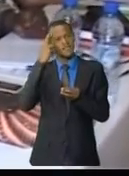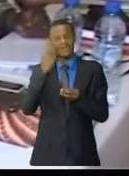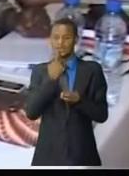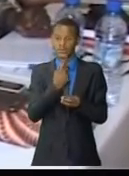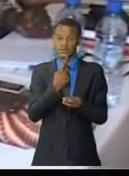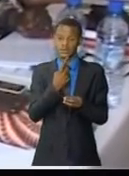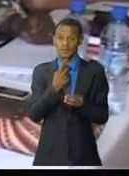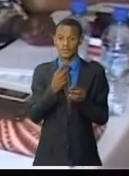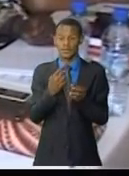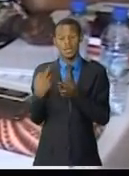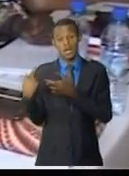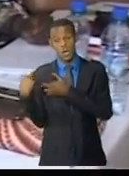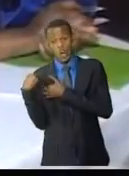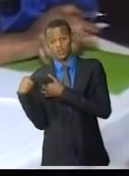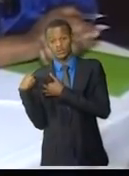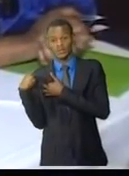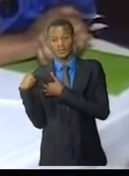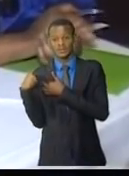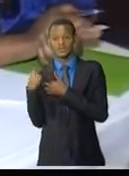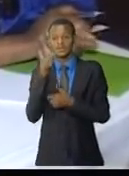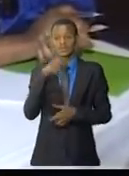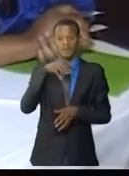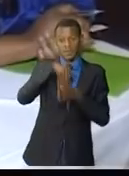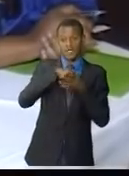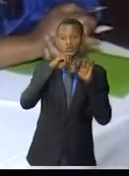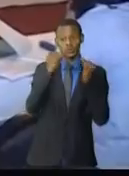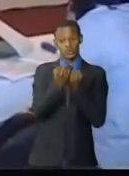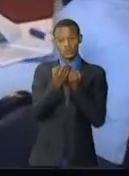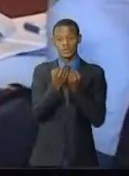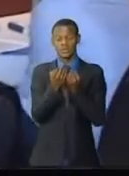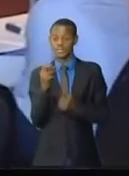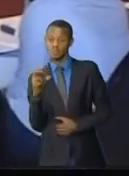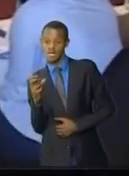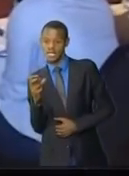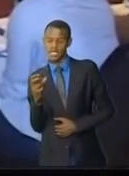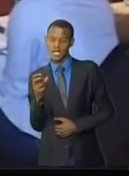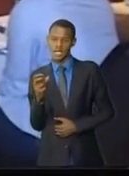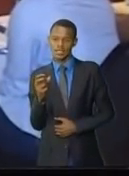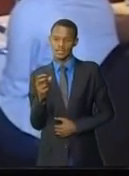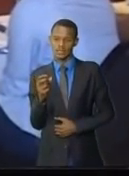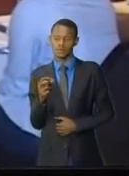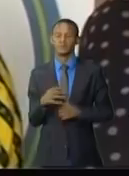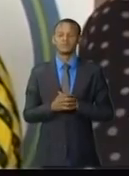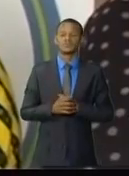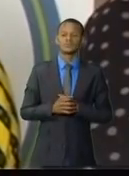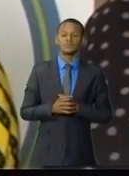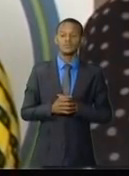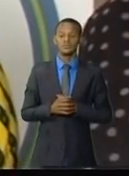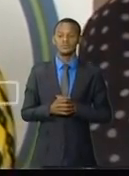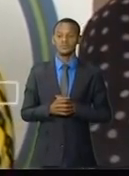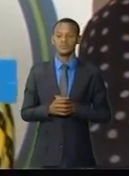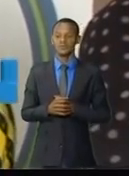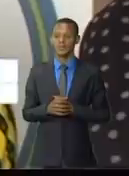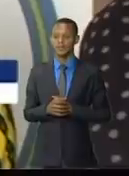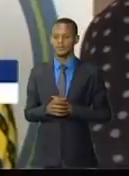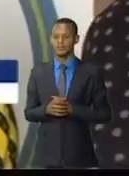femme dans l'industrie minière ». Cette analyse s'étend sur d'autres filières où exerce la femme. Nous aimerions que la femme puisse trouver